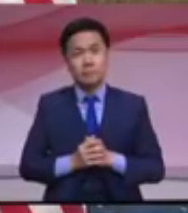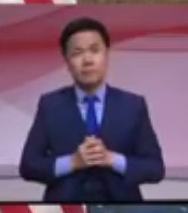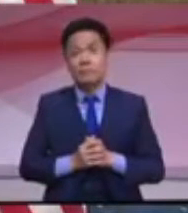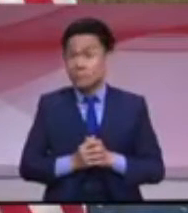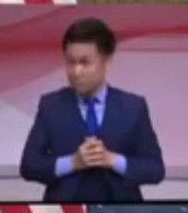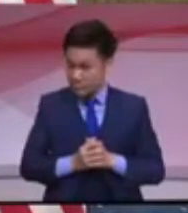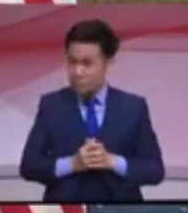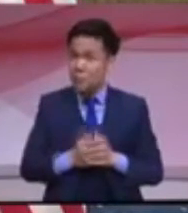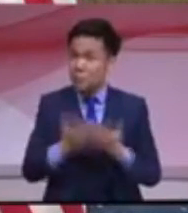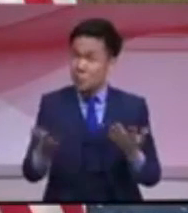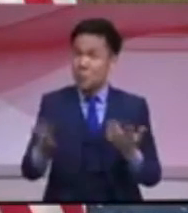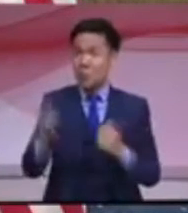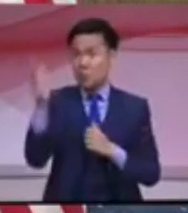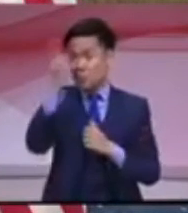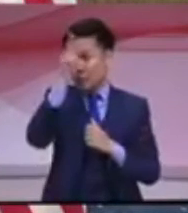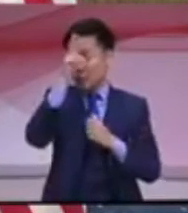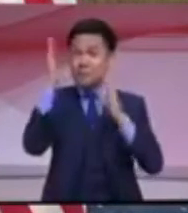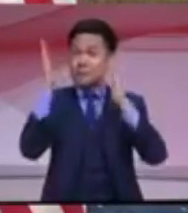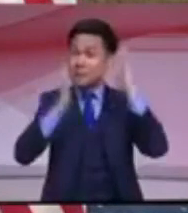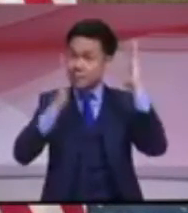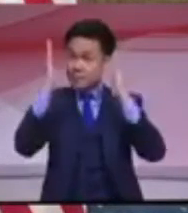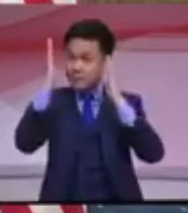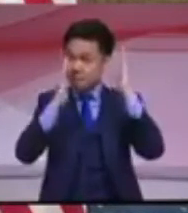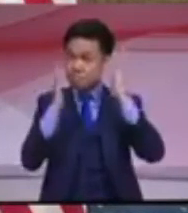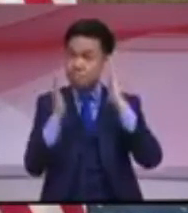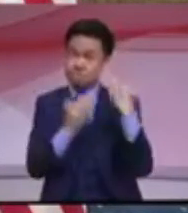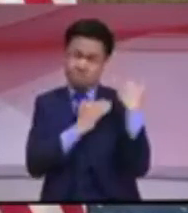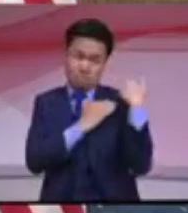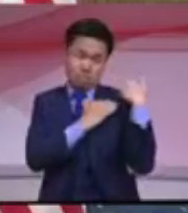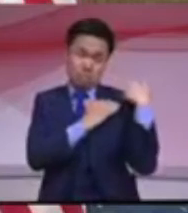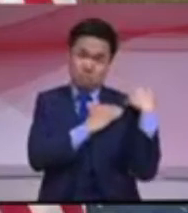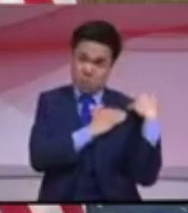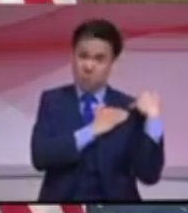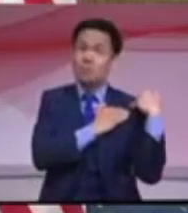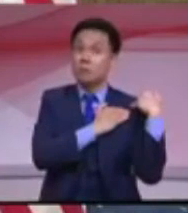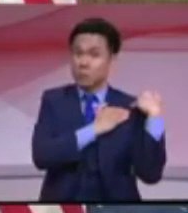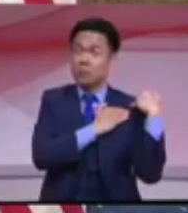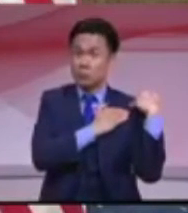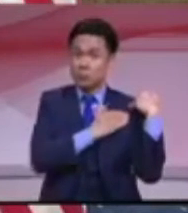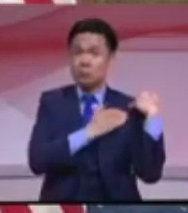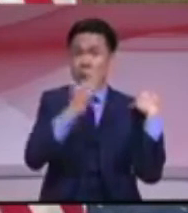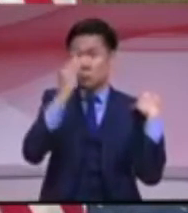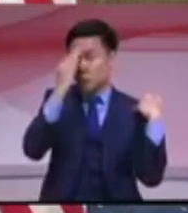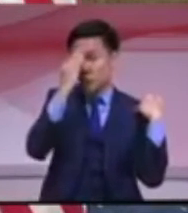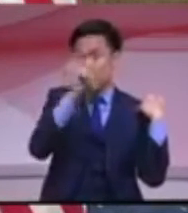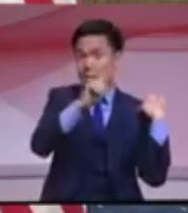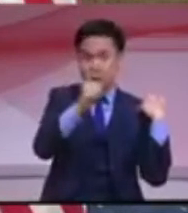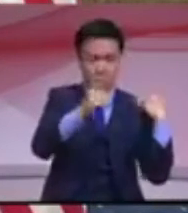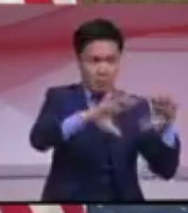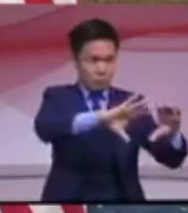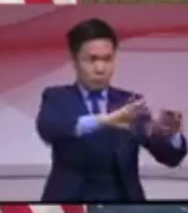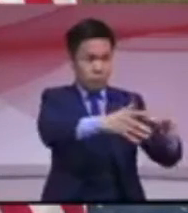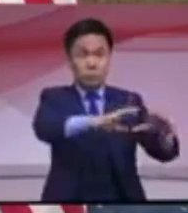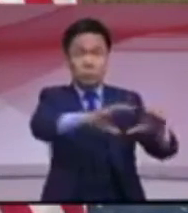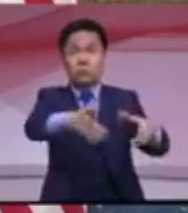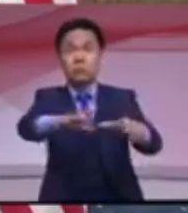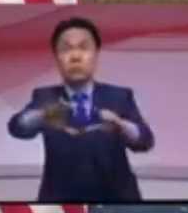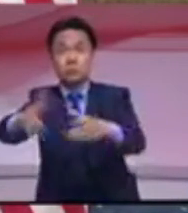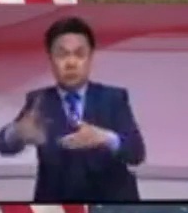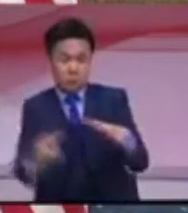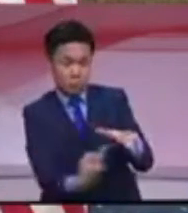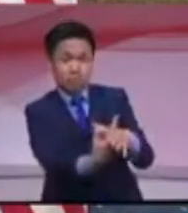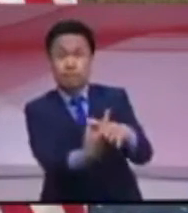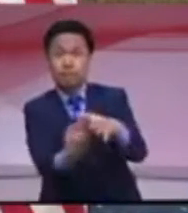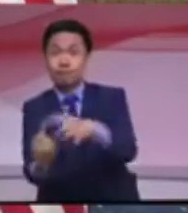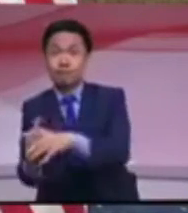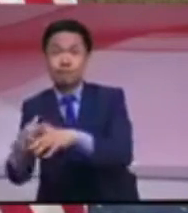menjadi keutamaan kerajaan pada masa ini untuk mengenal pasti cluster-cluster yang mungkin wujud